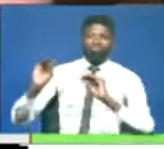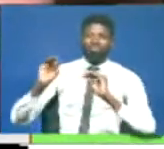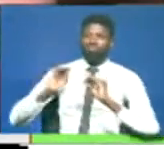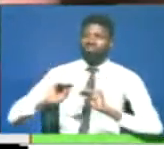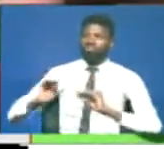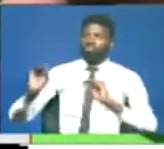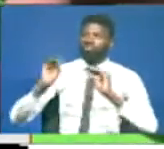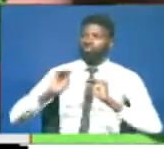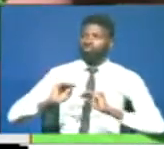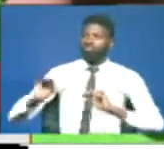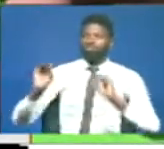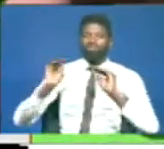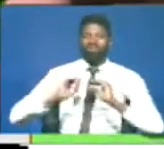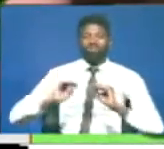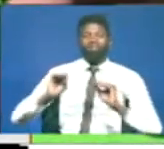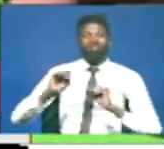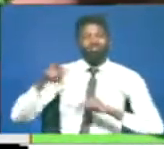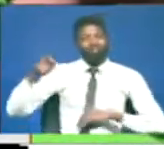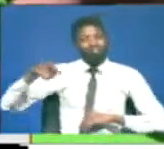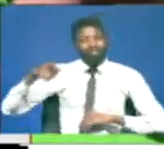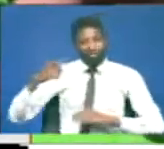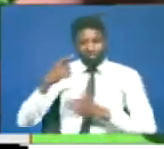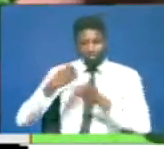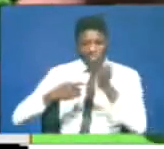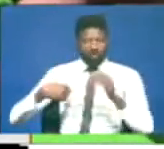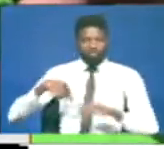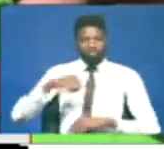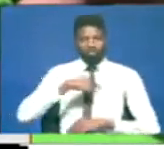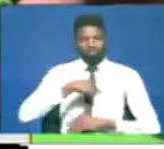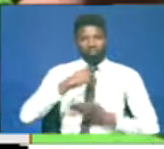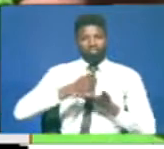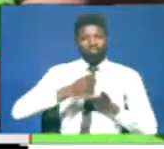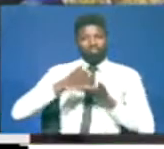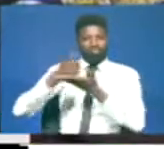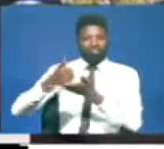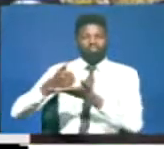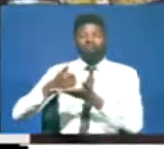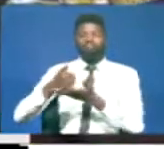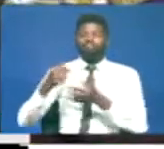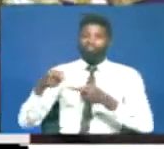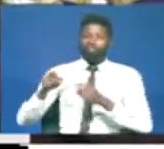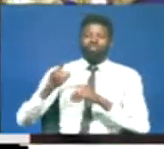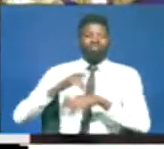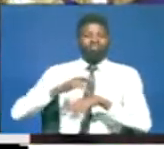na kuwafanyia kenye wanataka hizi wazipate mimba ya mapema.